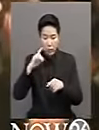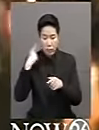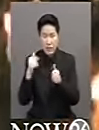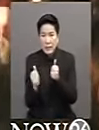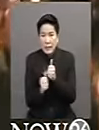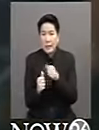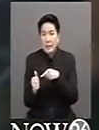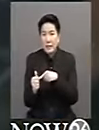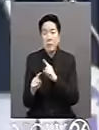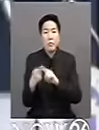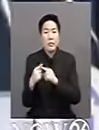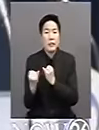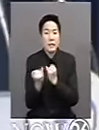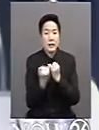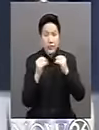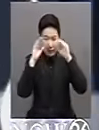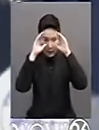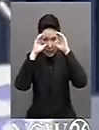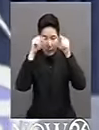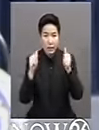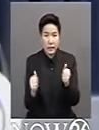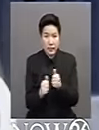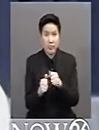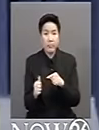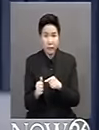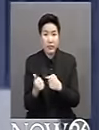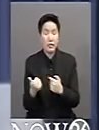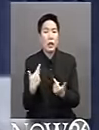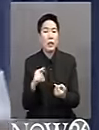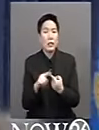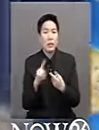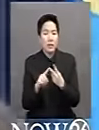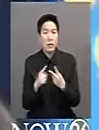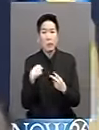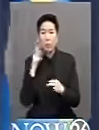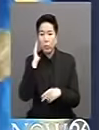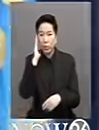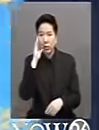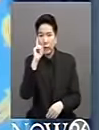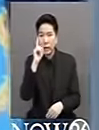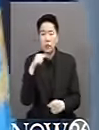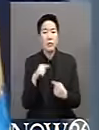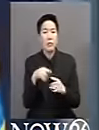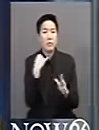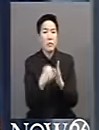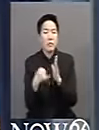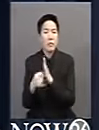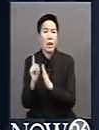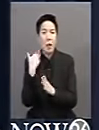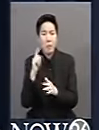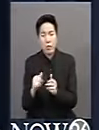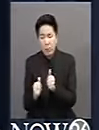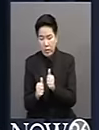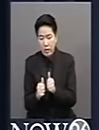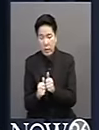ซุนชิวซึ่งเป็นเพื่อนสนิทของประธานาธิบดีปาร์คนะครับรวมไปถึงนายอังชองบุมเป็นอดีตผู้ช่ว